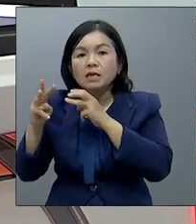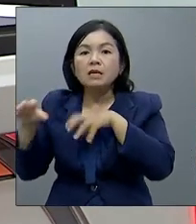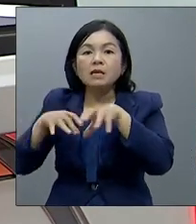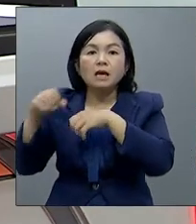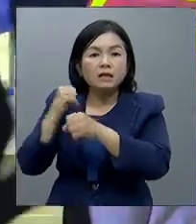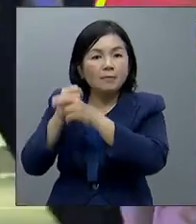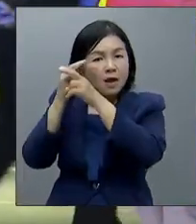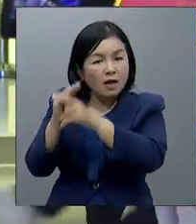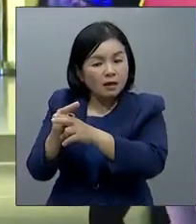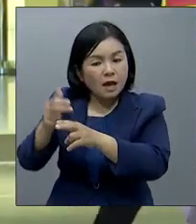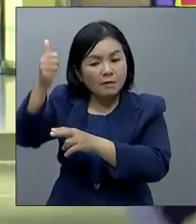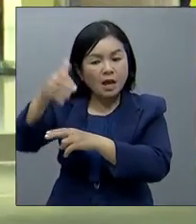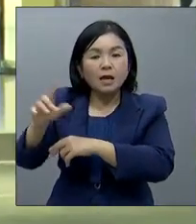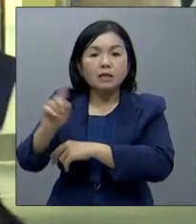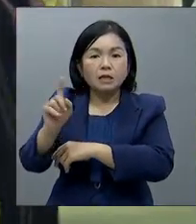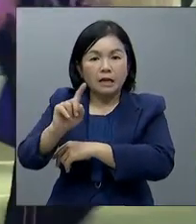หรือไม่ค่ะ